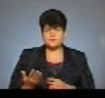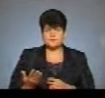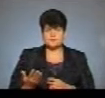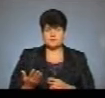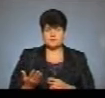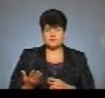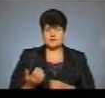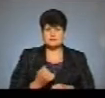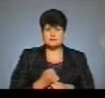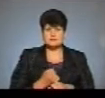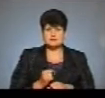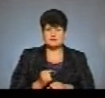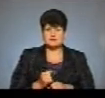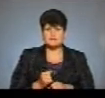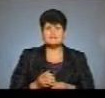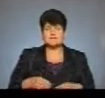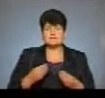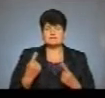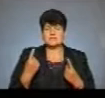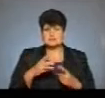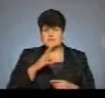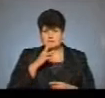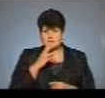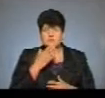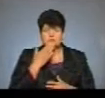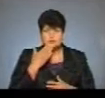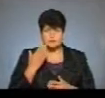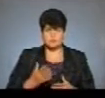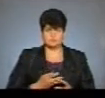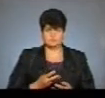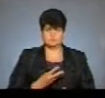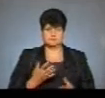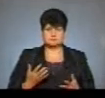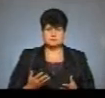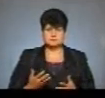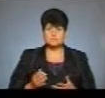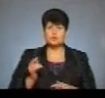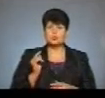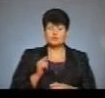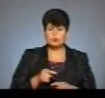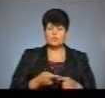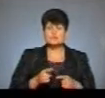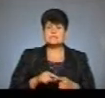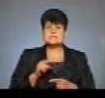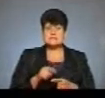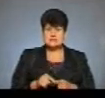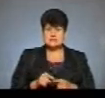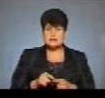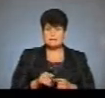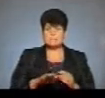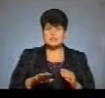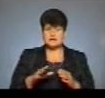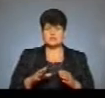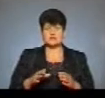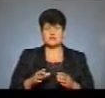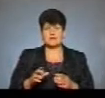скажімо, виставляти великі заробітні плати, тому що немає певної стимуляції. Тому це якраз майданчики, кар'єрні